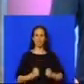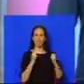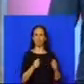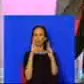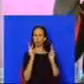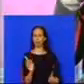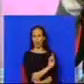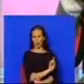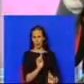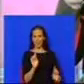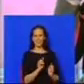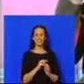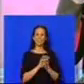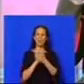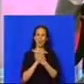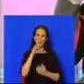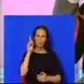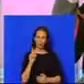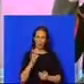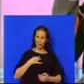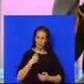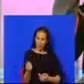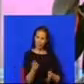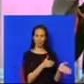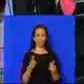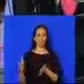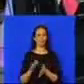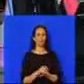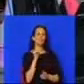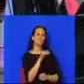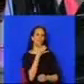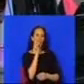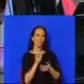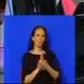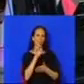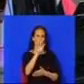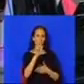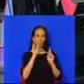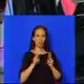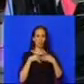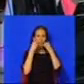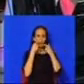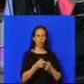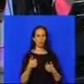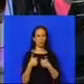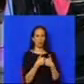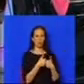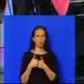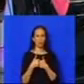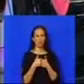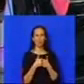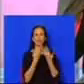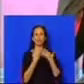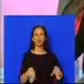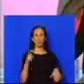אותה. שלום דור. שלום דור. מה שלומך? בסדר. אז דור, את בת 13, ואפשר לספר שאת מתמודדת עם שיתוק